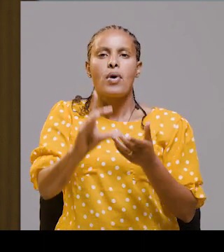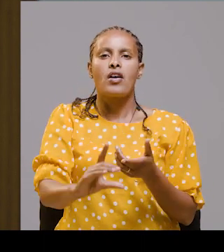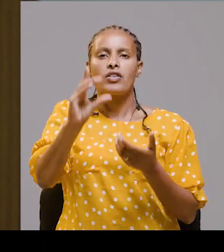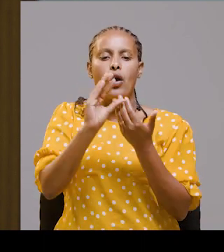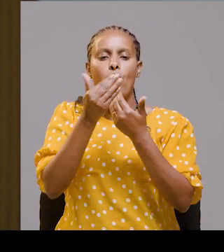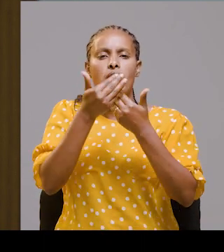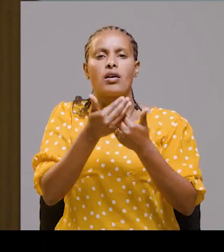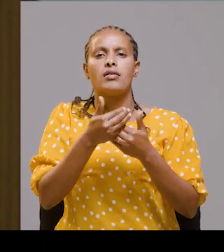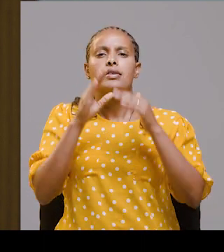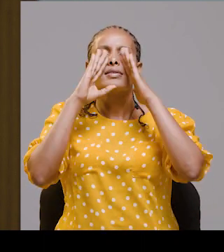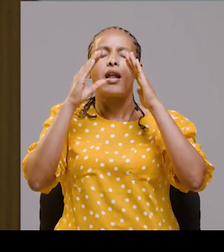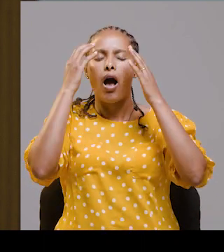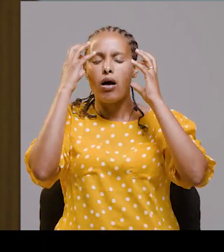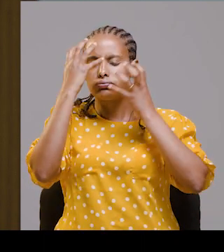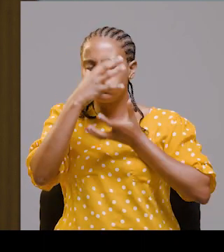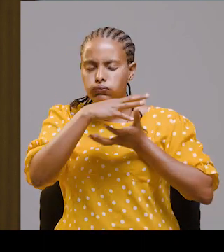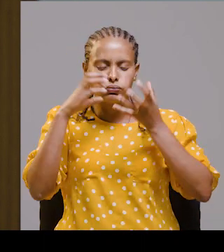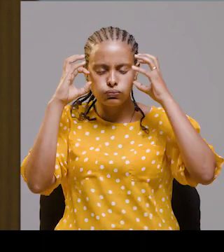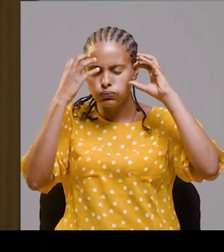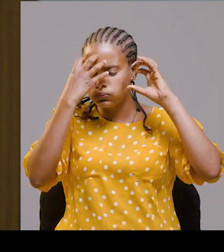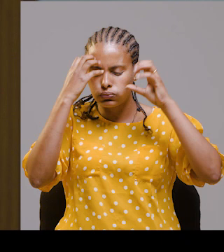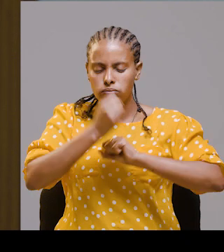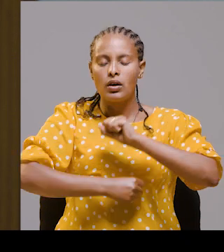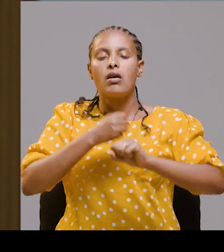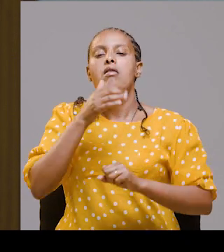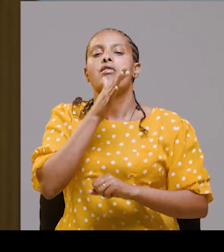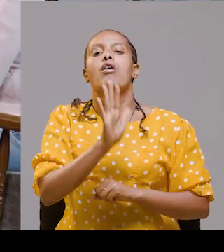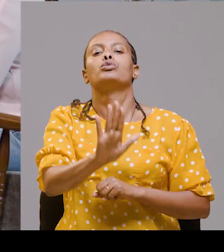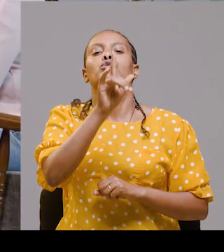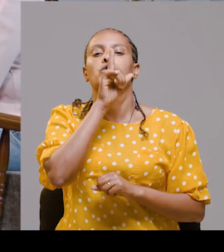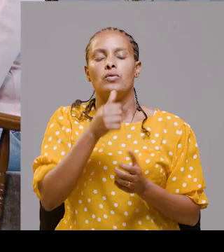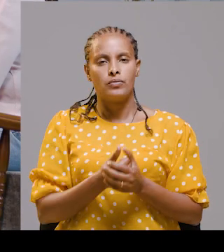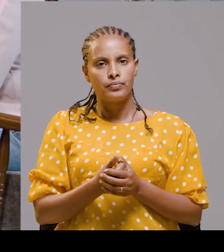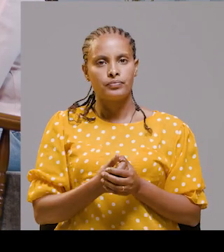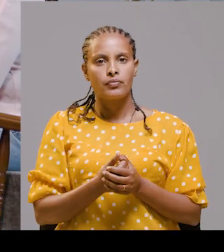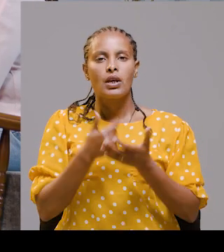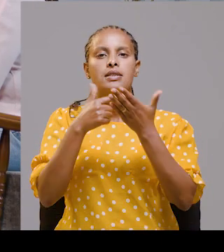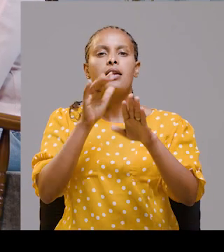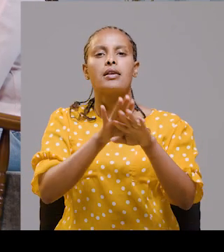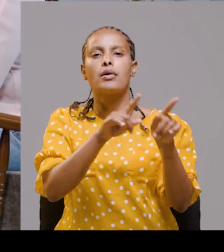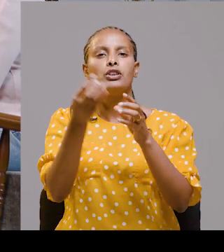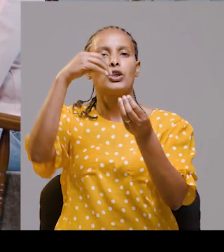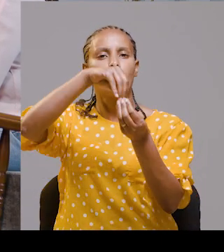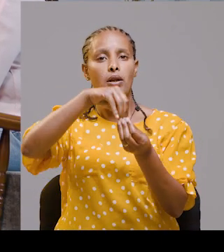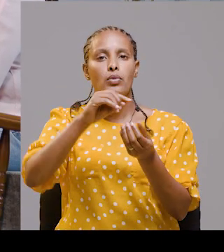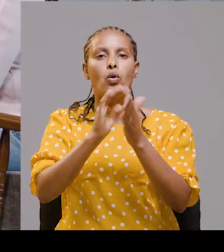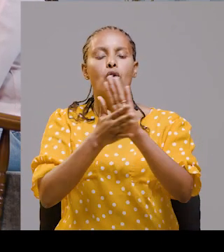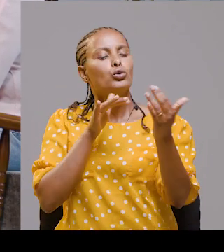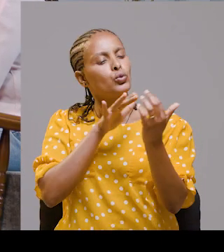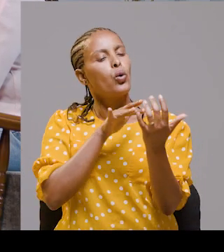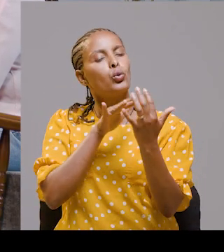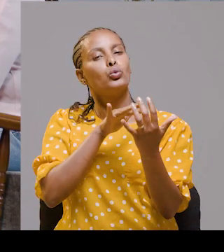በከፍተኛ ሁኔታ ሰላም የሚነሷቸውና የሚያስጨንቋቸው እናቶችን ነው። እዚህ ላይ ደግሞ ተጨማሪው ምን ይሆናል?